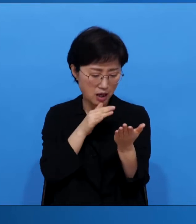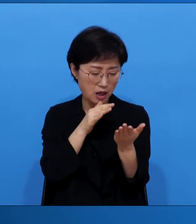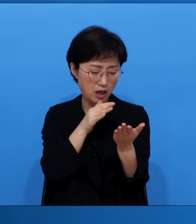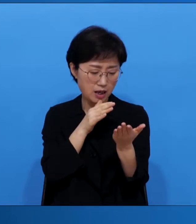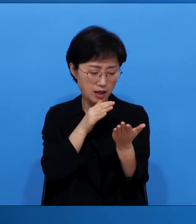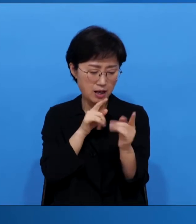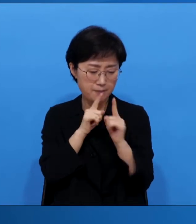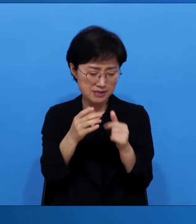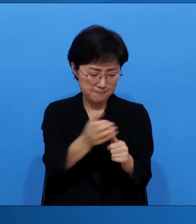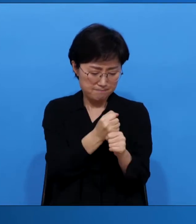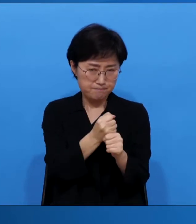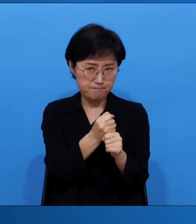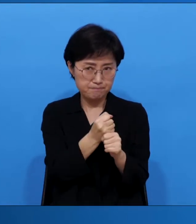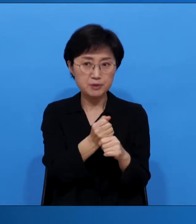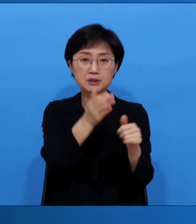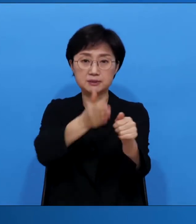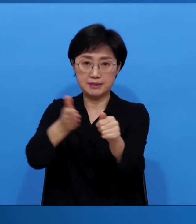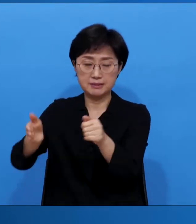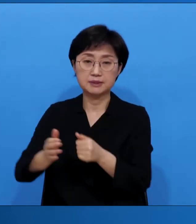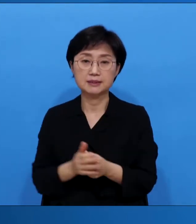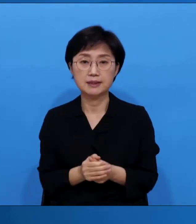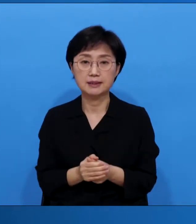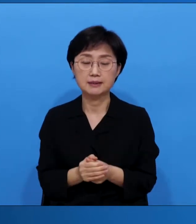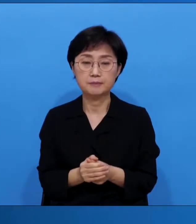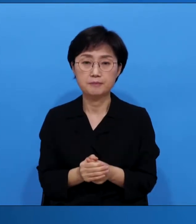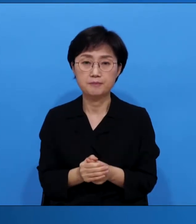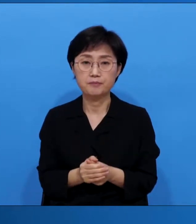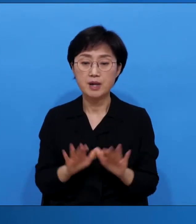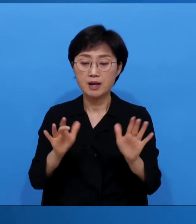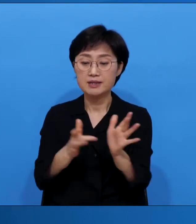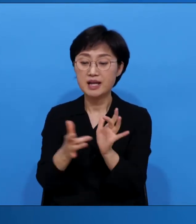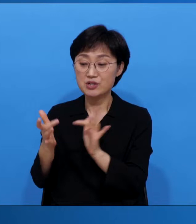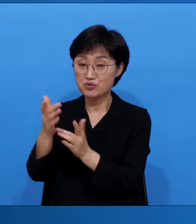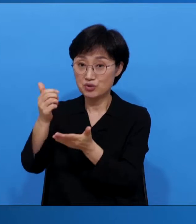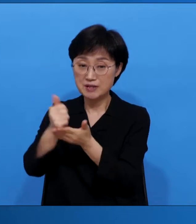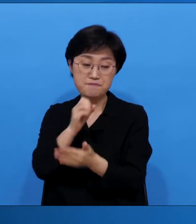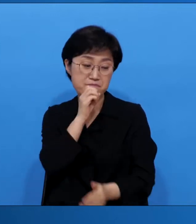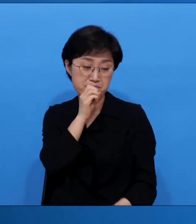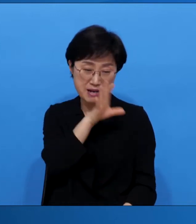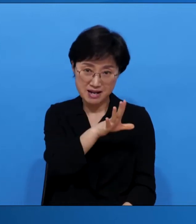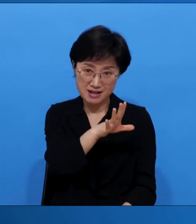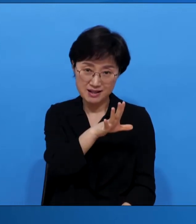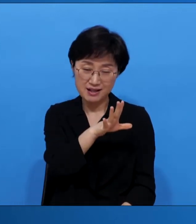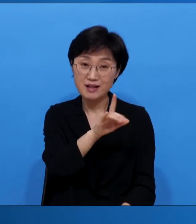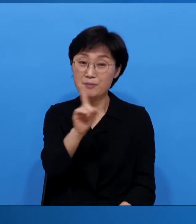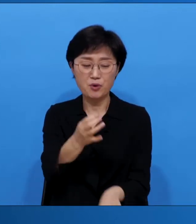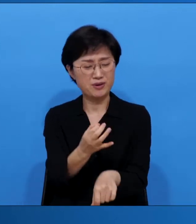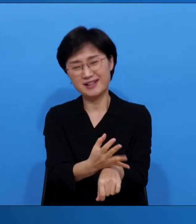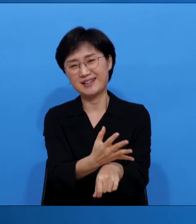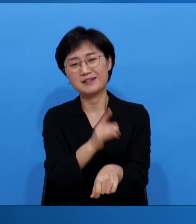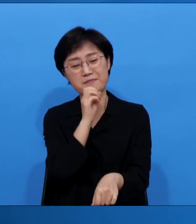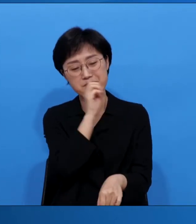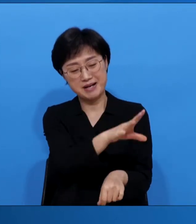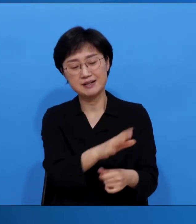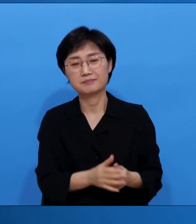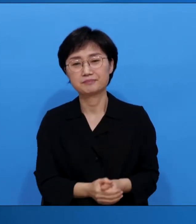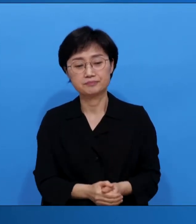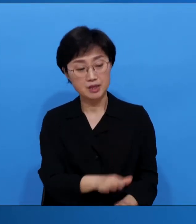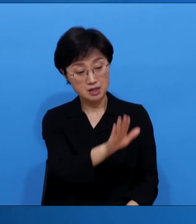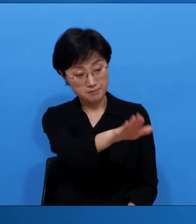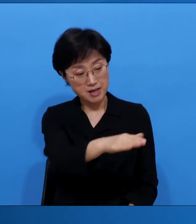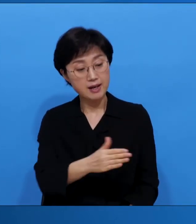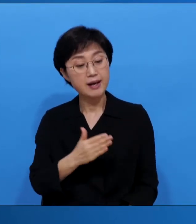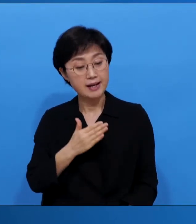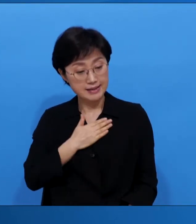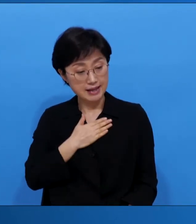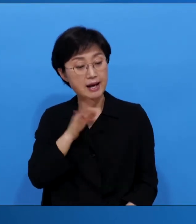we must hold on to God's word. 예수님께서 간단히 이렇게 대답하셨어요. Jesus gives a very simple and concise response. 내가